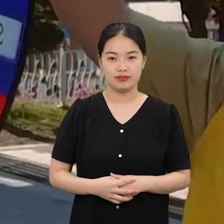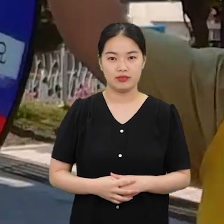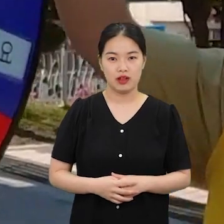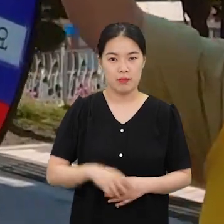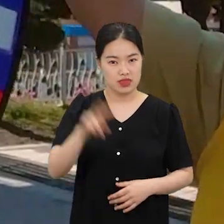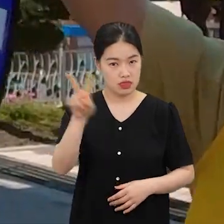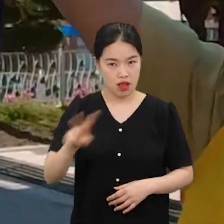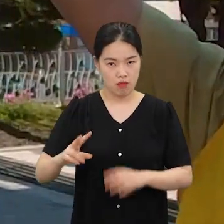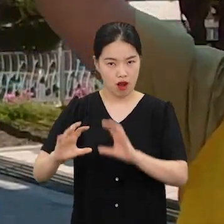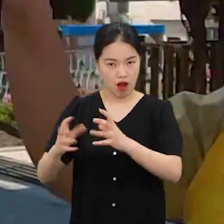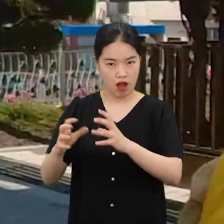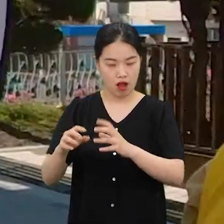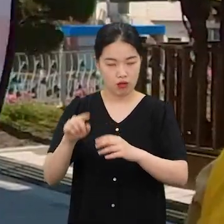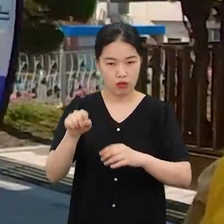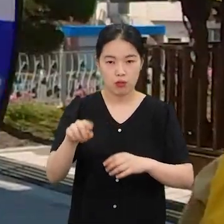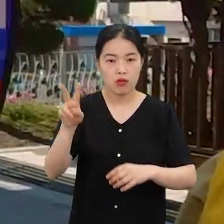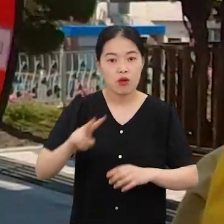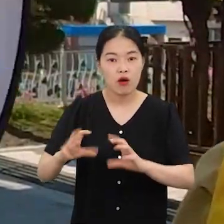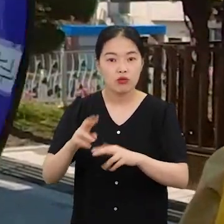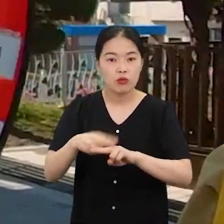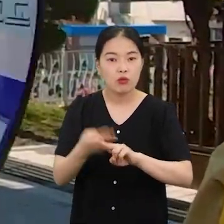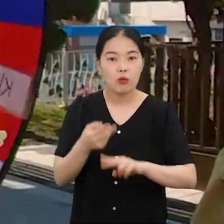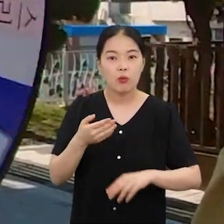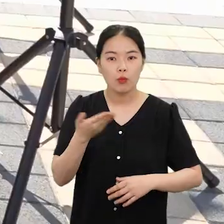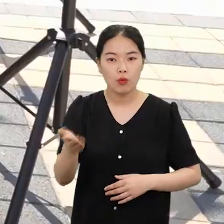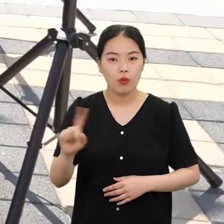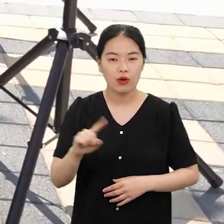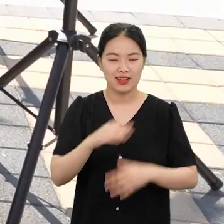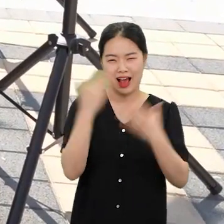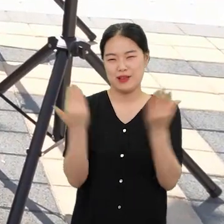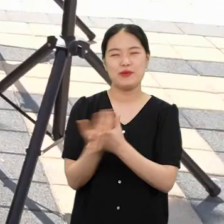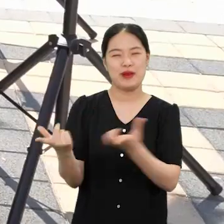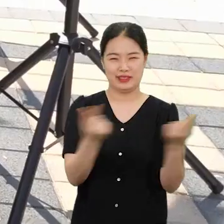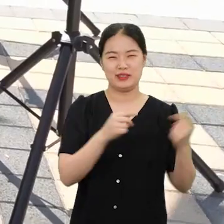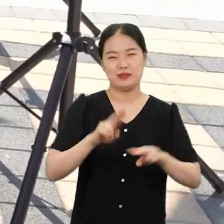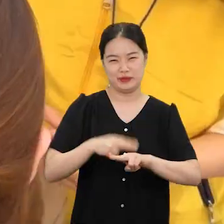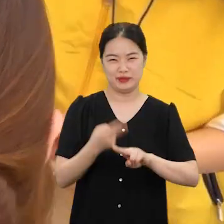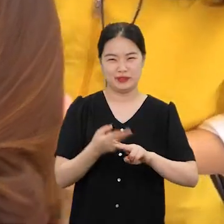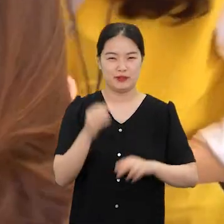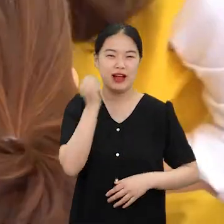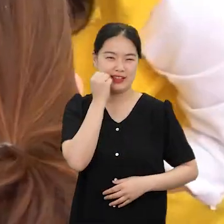베트남. 베트남 걸리면 뭐 주는 거야? 다 강냉이야. 우리는 하나 빼고.